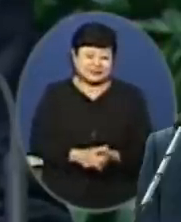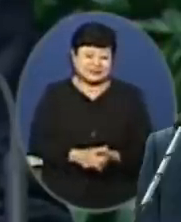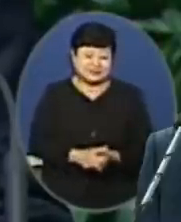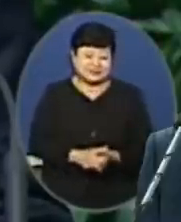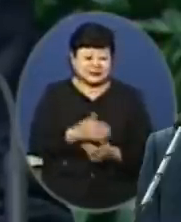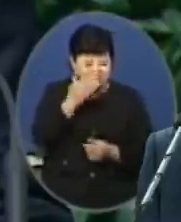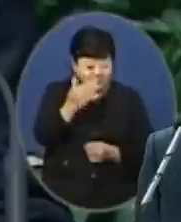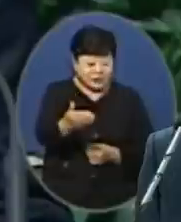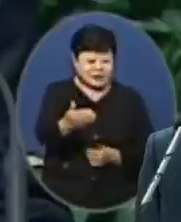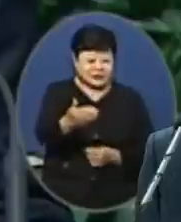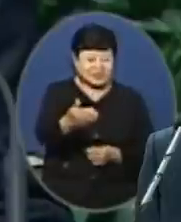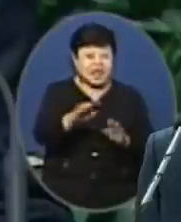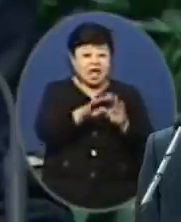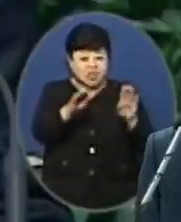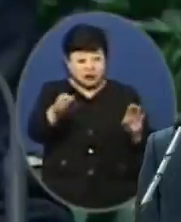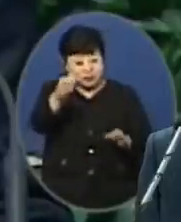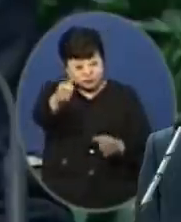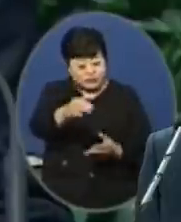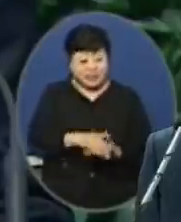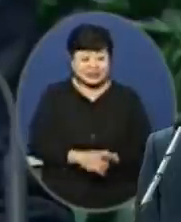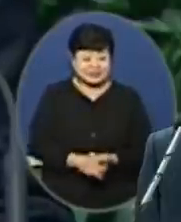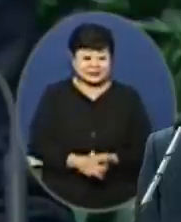너에게 열릴 것이다.